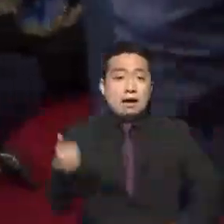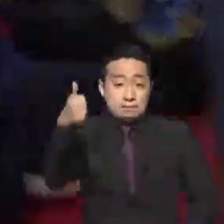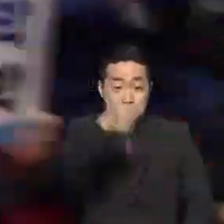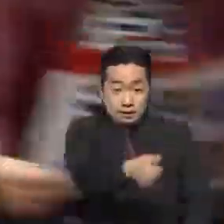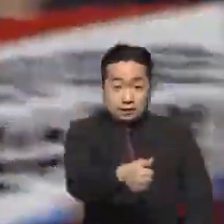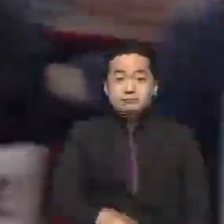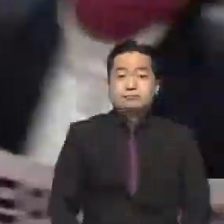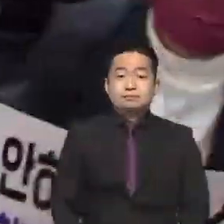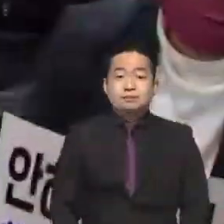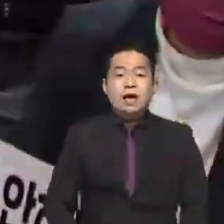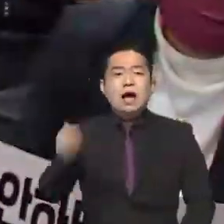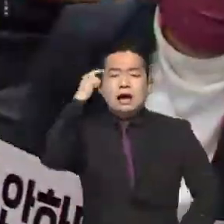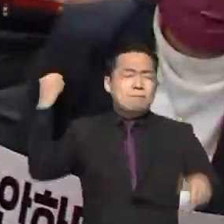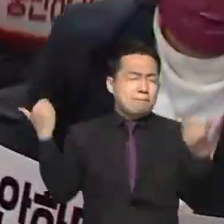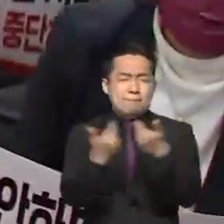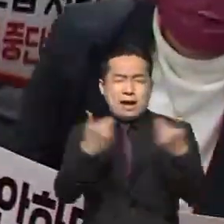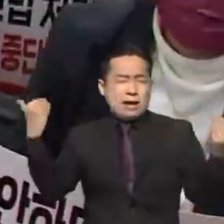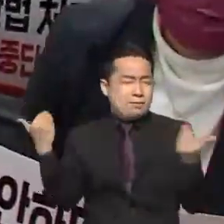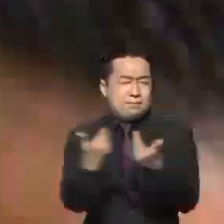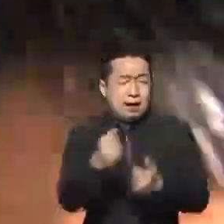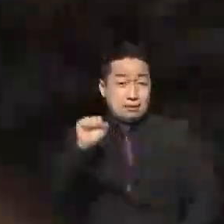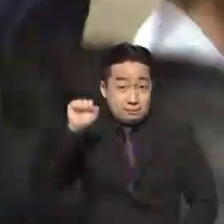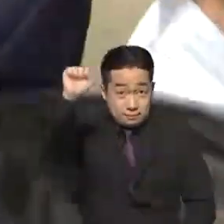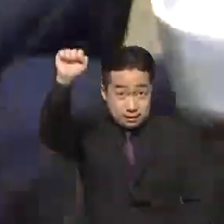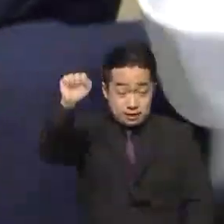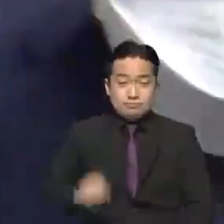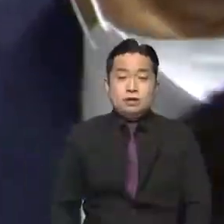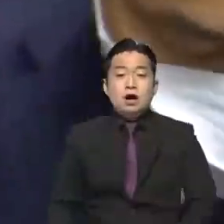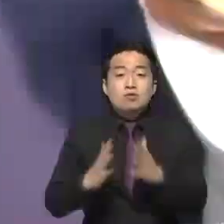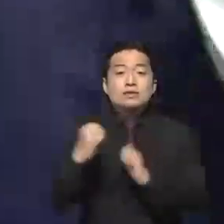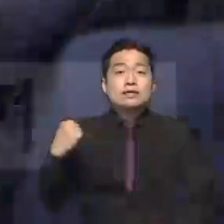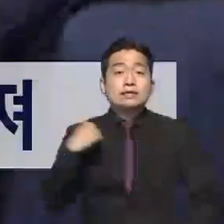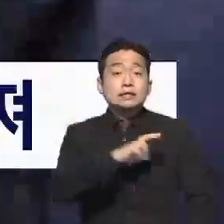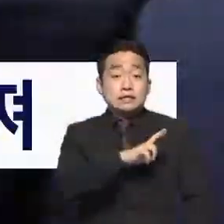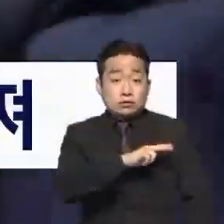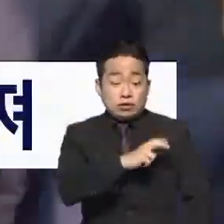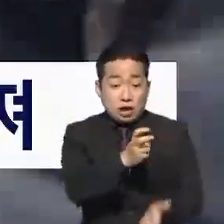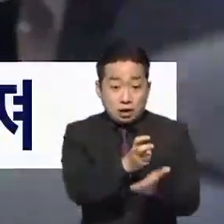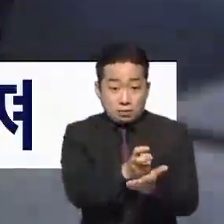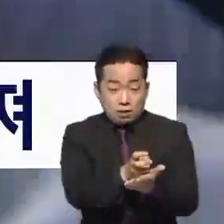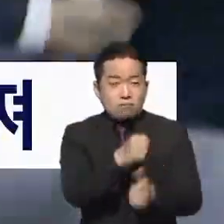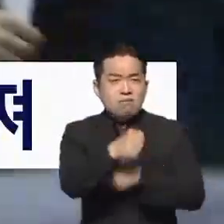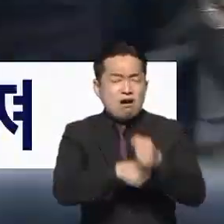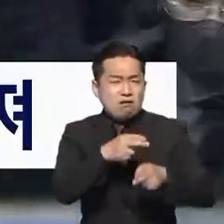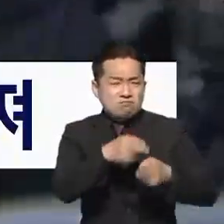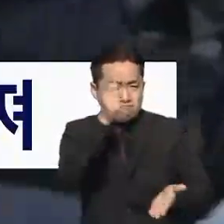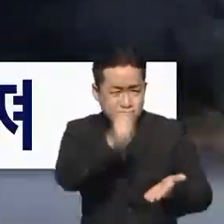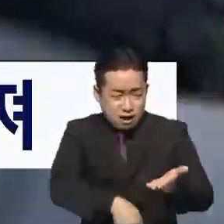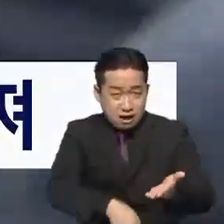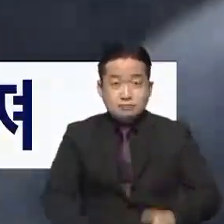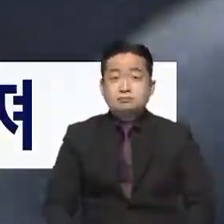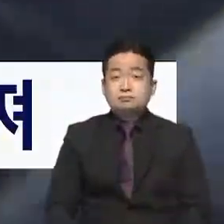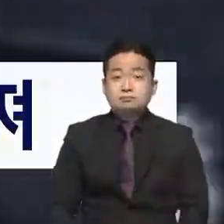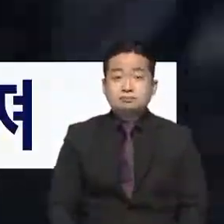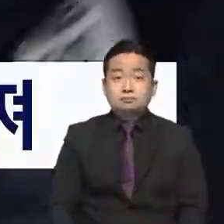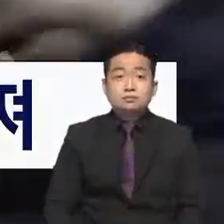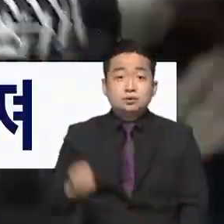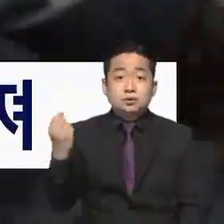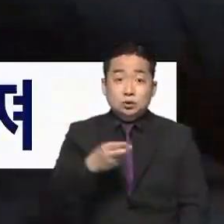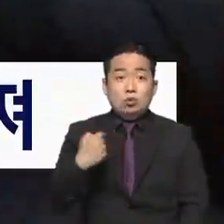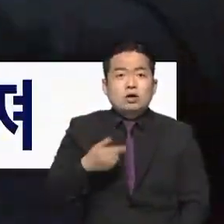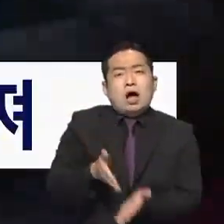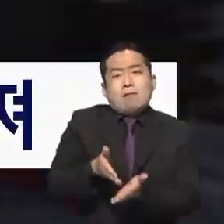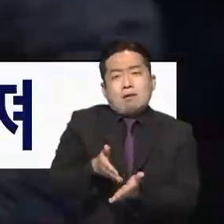반대한다! 반대한다! 반대한다! 국민의힘 의원들이 법안 강행 처리와 필리버스터 무력화를 위한 회기